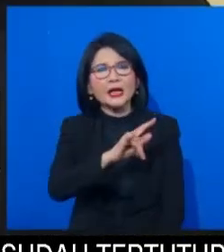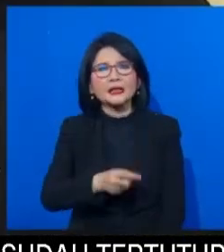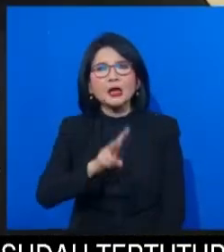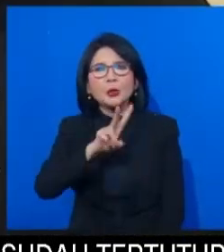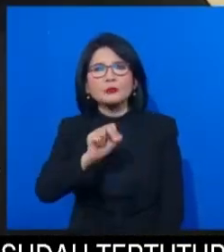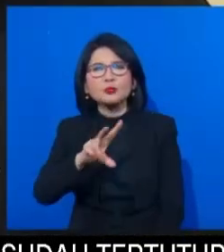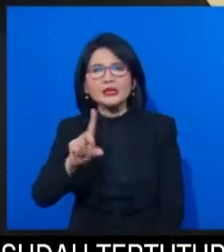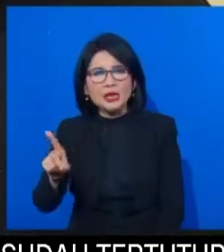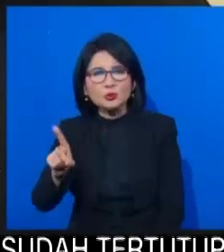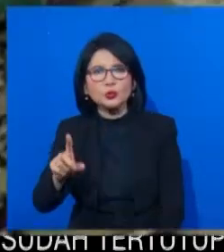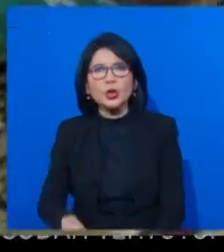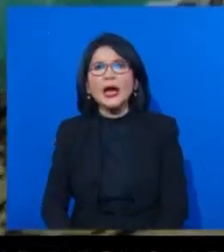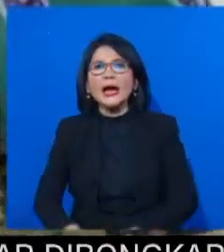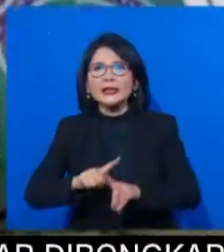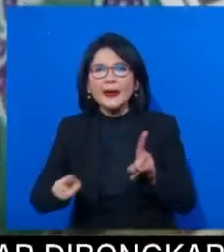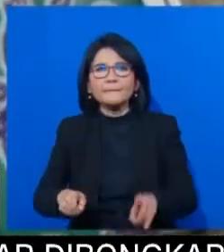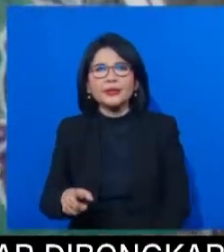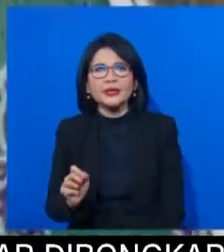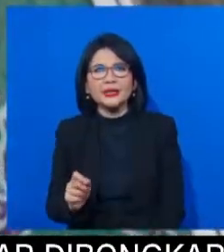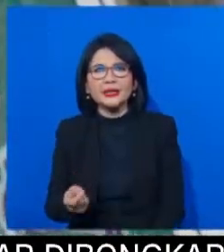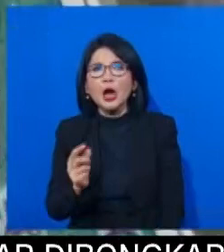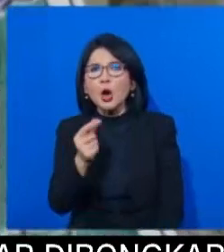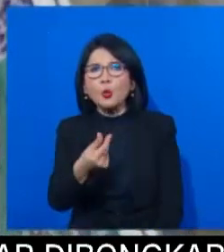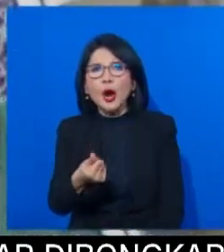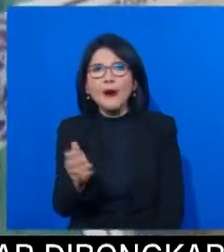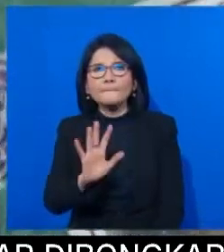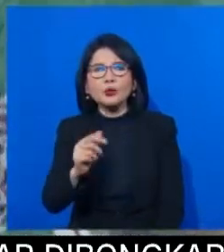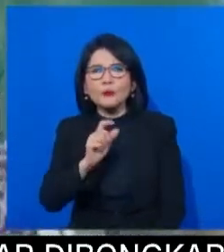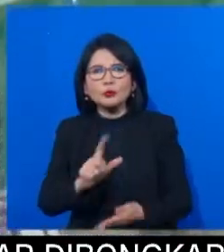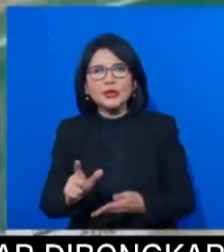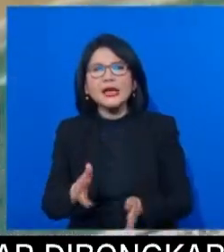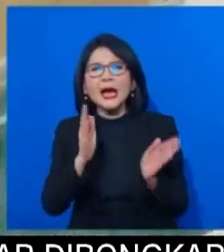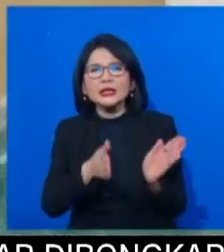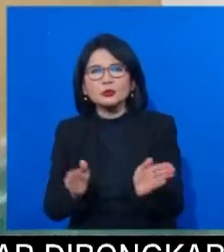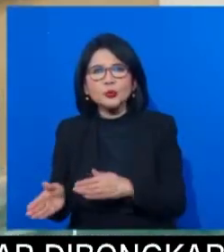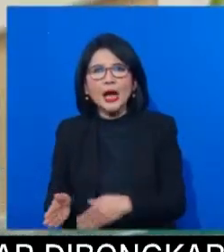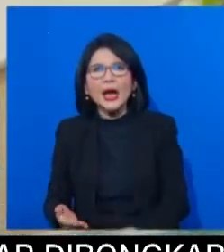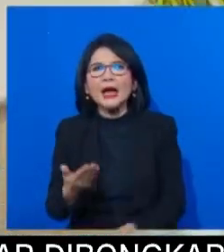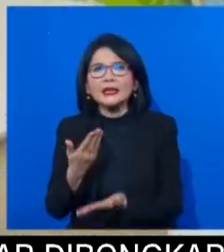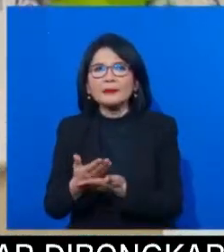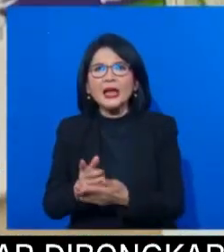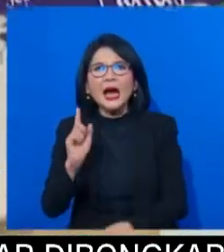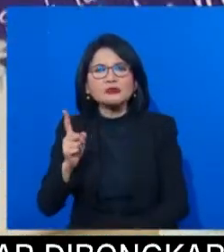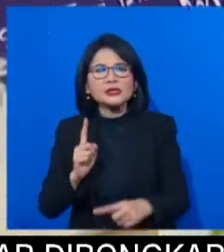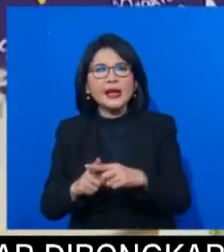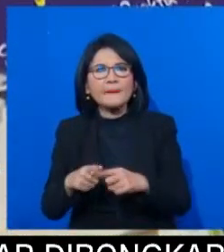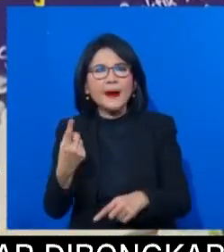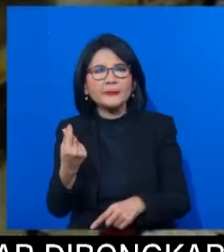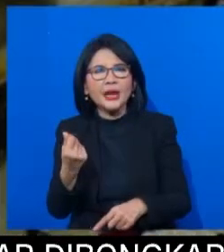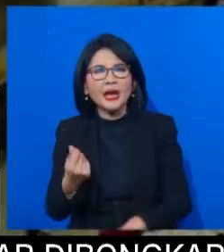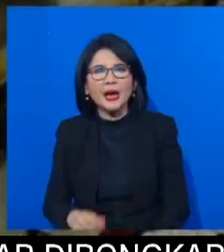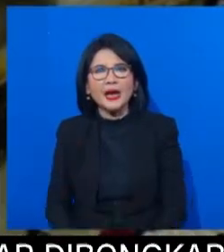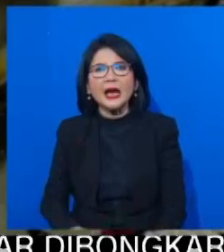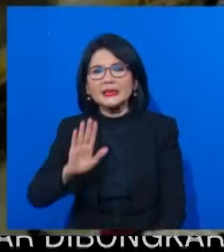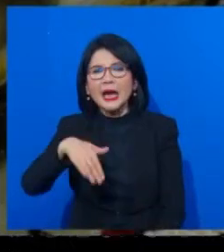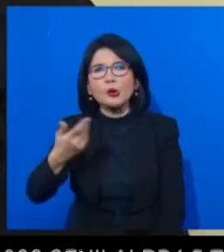2021. Namun karena belum melunasi kekurangan biaya, ia terpaksa menunda keberangkatan dan diminta menambah biaya karena adanya kenaikan